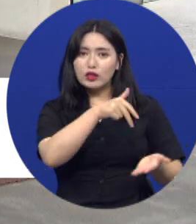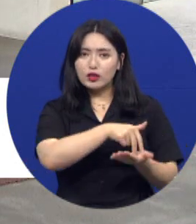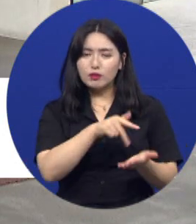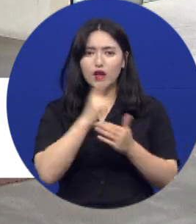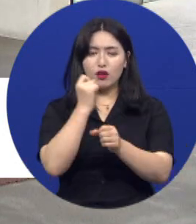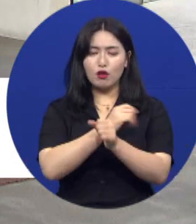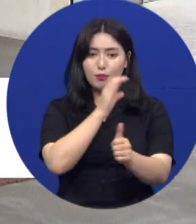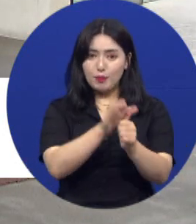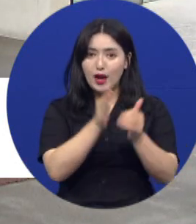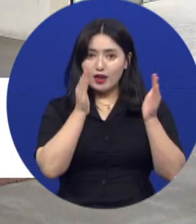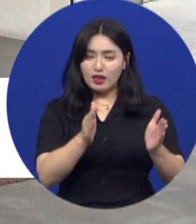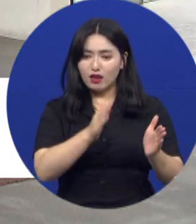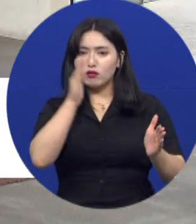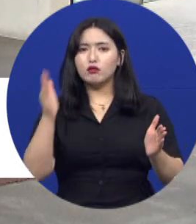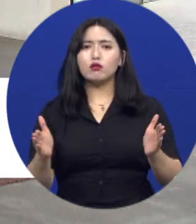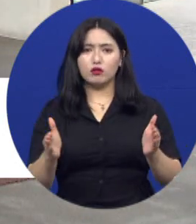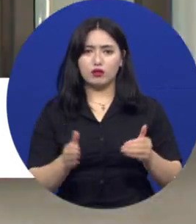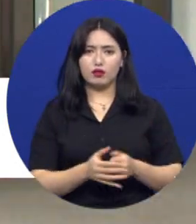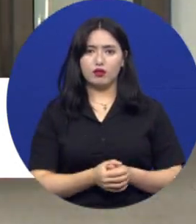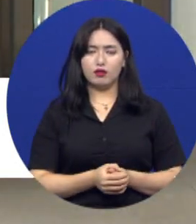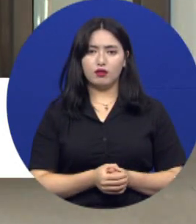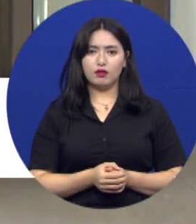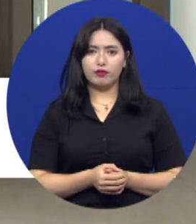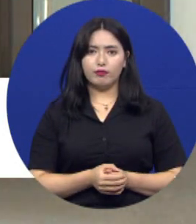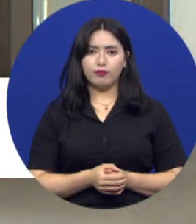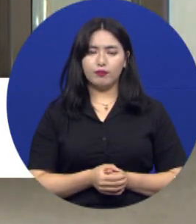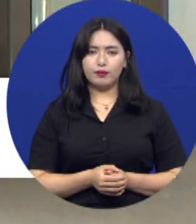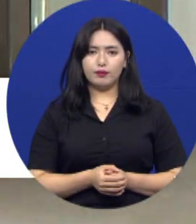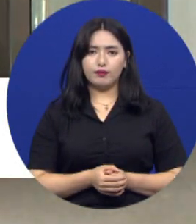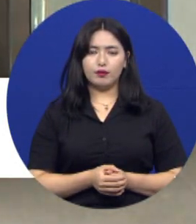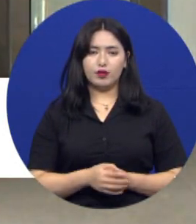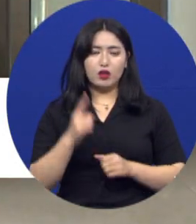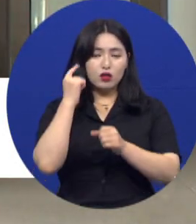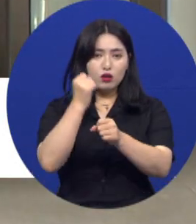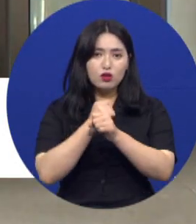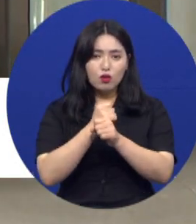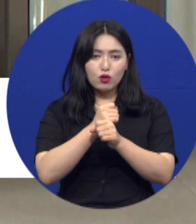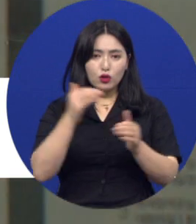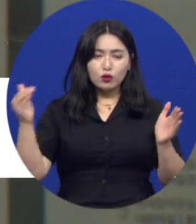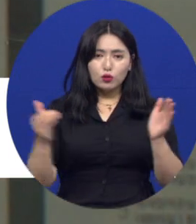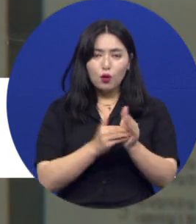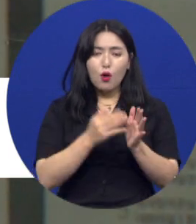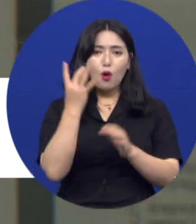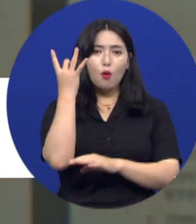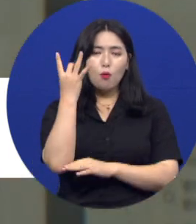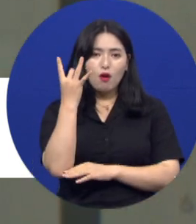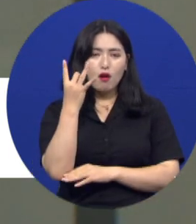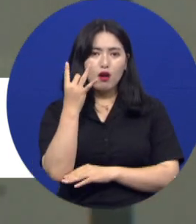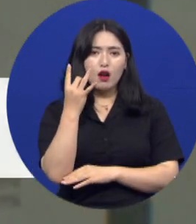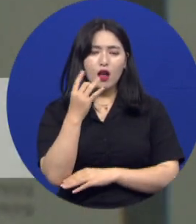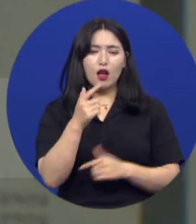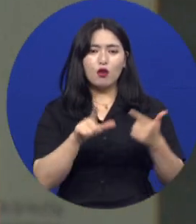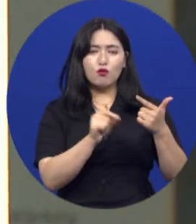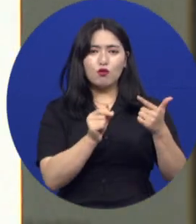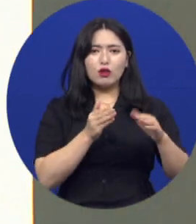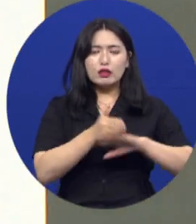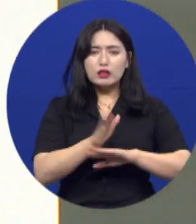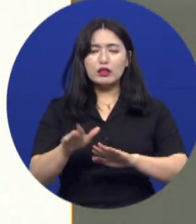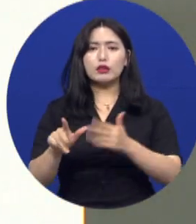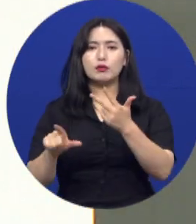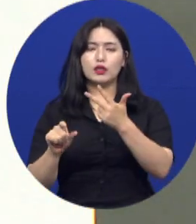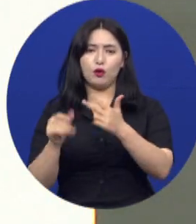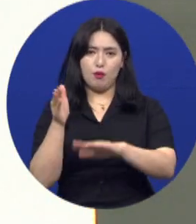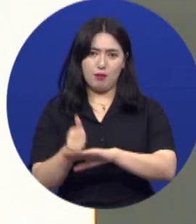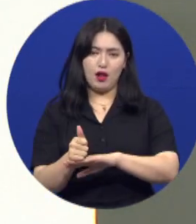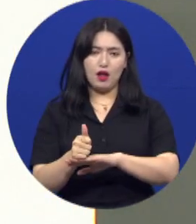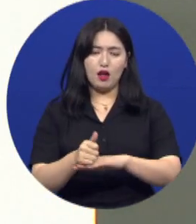용역 기간을 연장한 것으로 확인됐습니다. 용역 종료 시점은 예정보다 한달 늦은 이달 말.